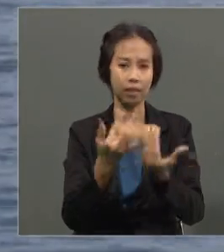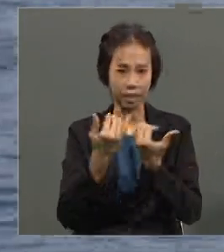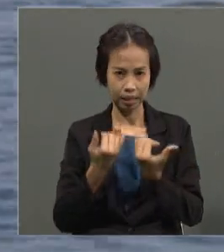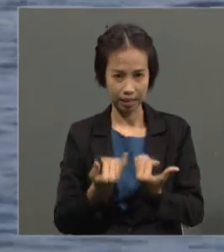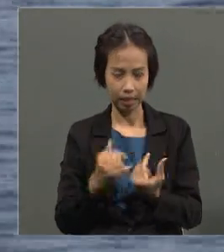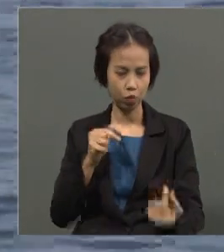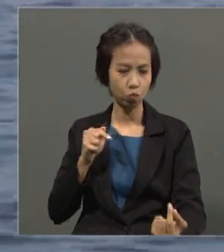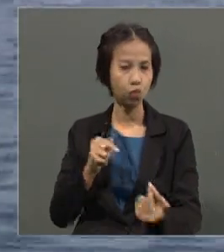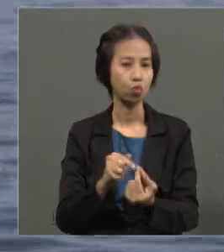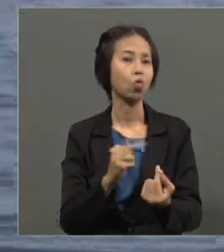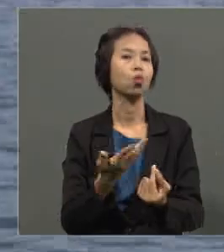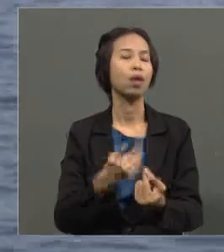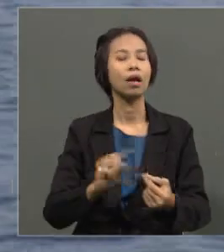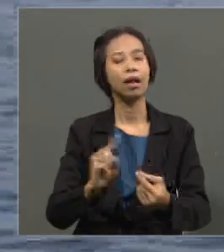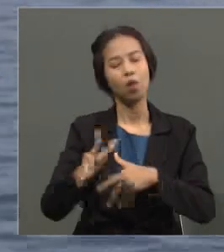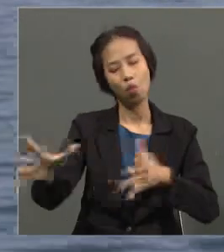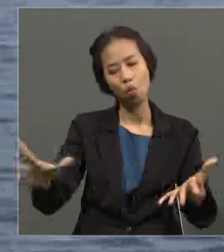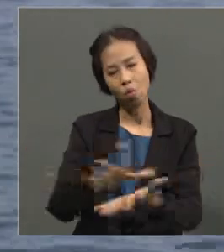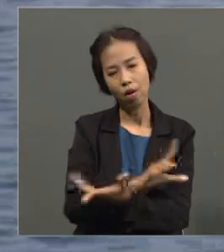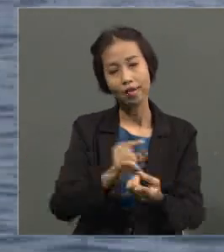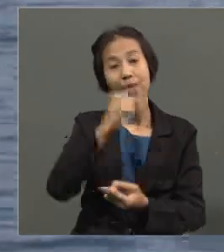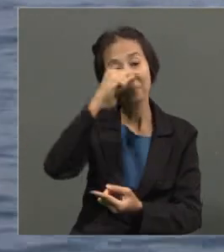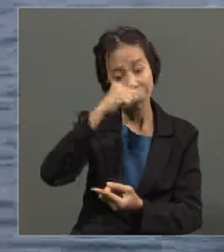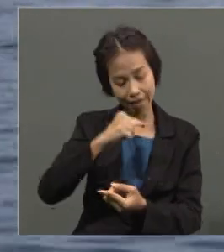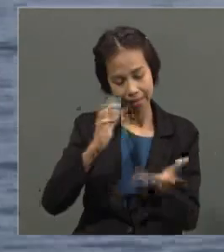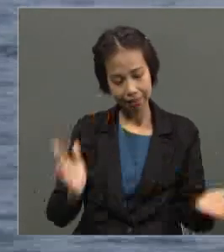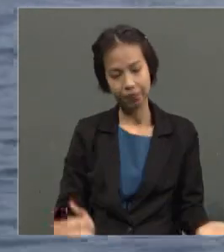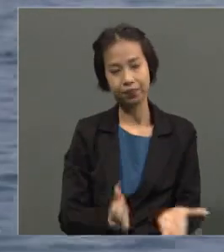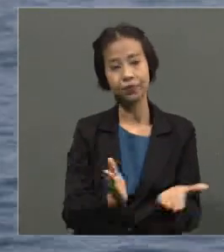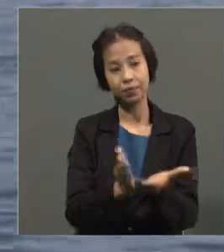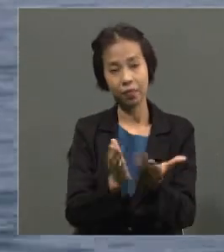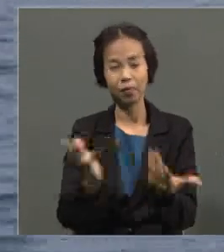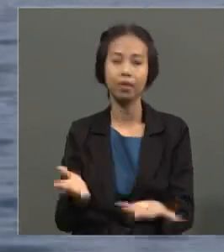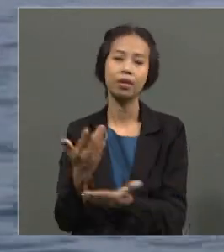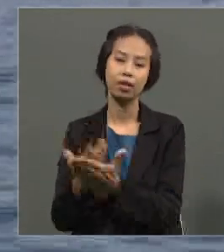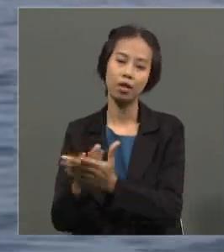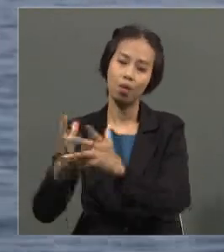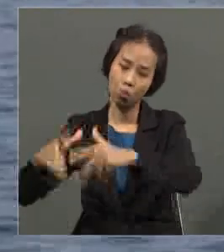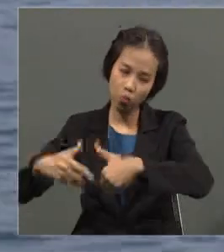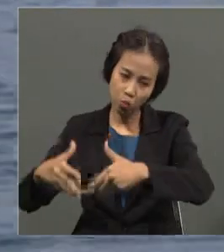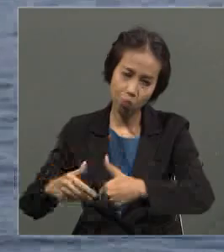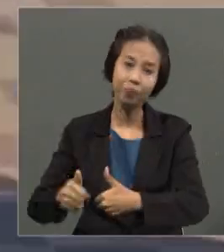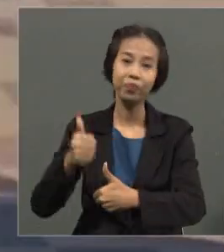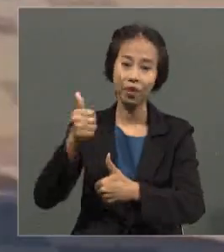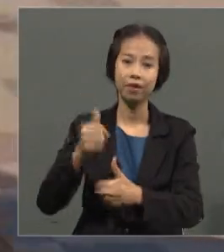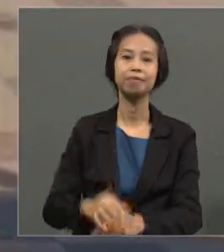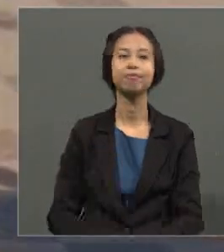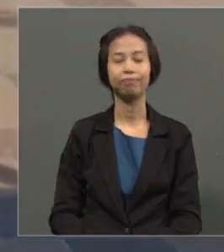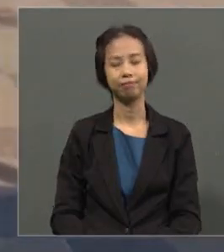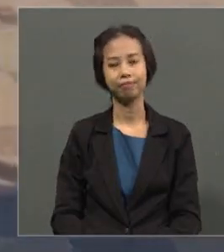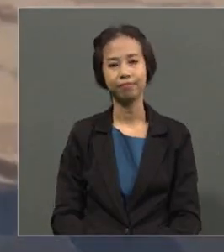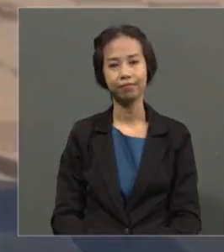ประเพณีไทยภูมิปัญญาท้องถิ่นส่งเสริมรายได้ของประชาชนและส่งเสริมการท่องเที่ยวของจังหวัดนครราชสีมา